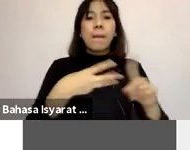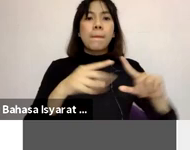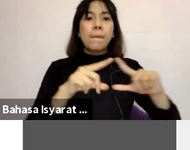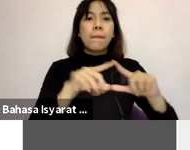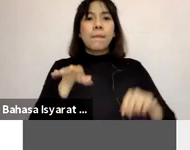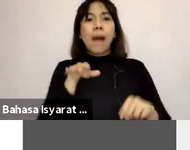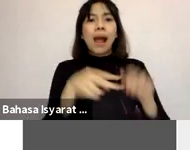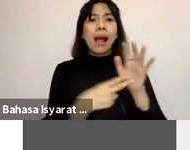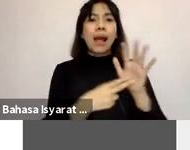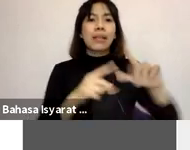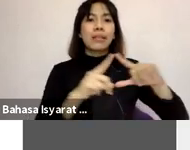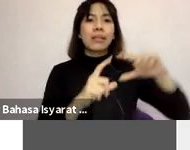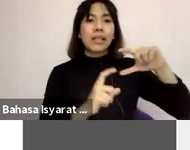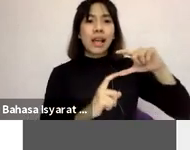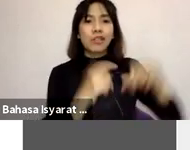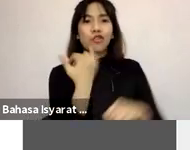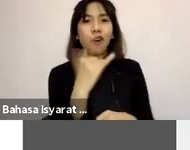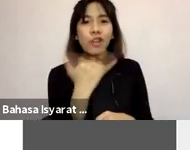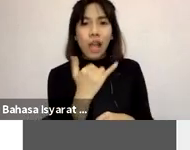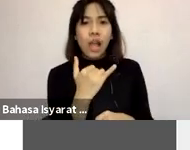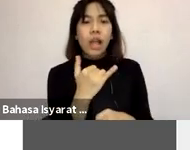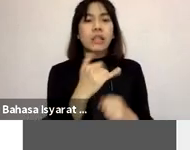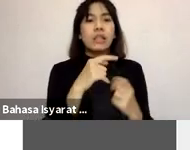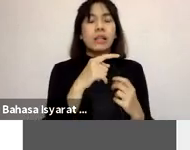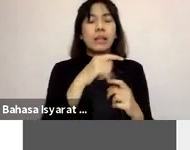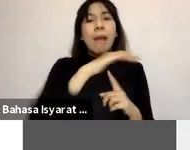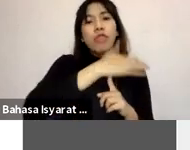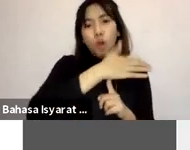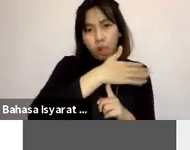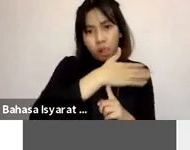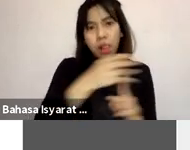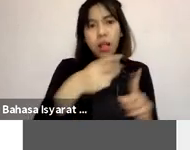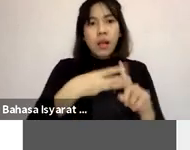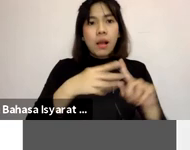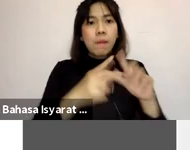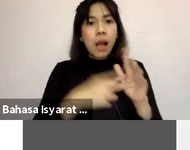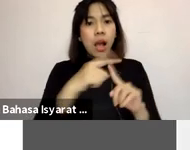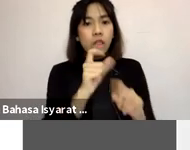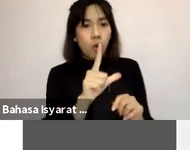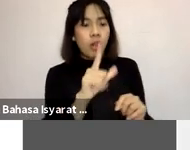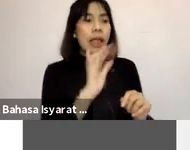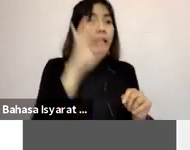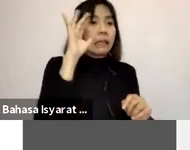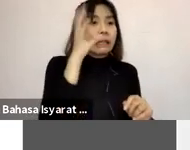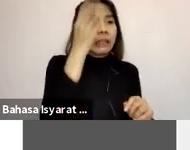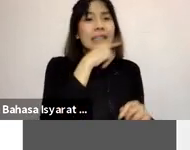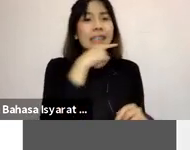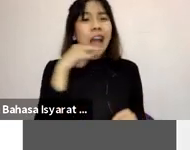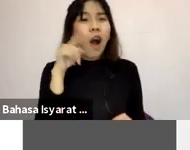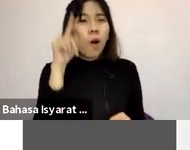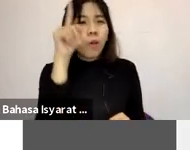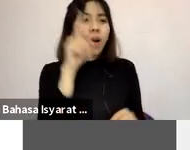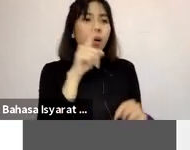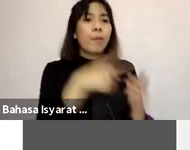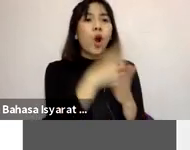jadi ada dua masjidnya akan keyboard mengakses IBL itu programnya Insyaallah mesinnya